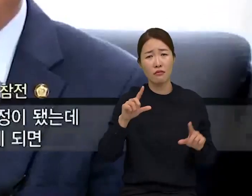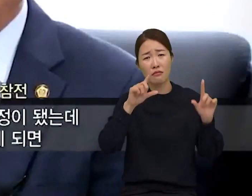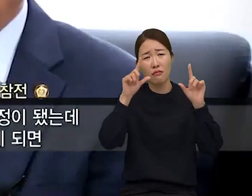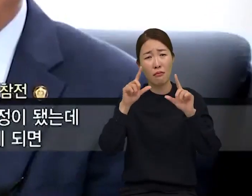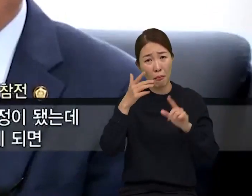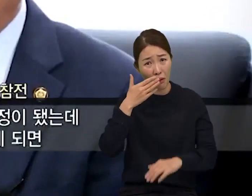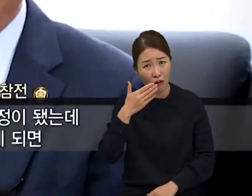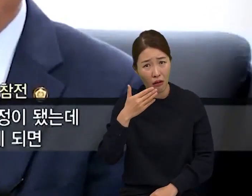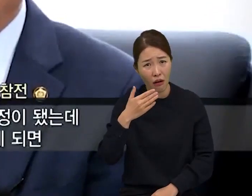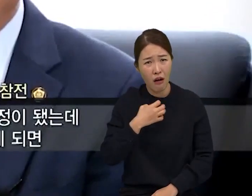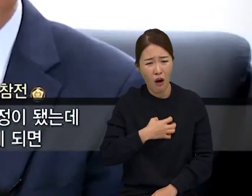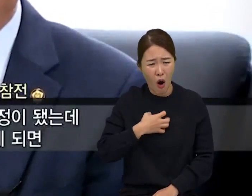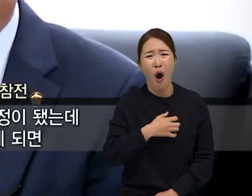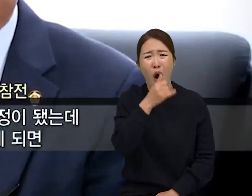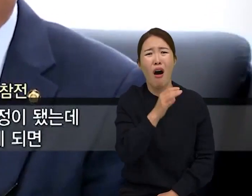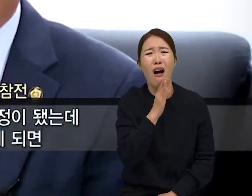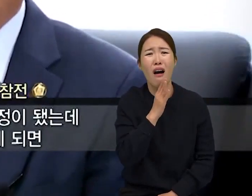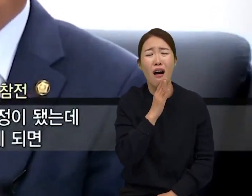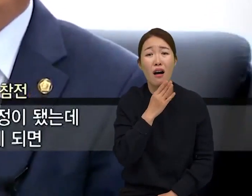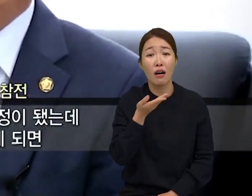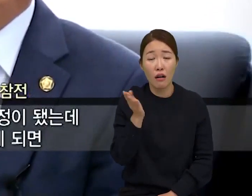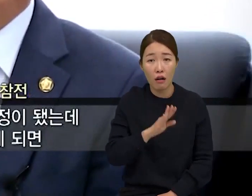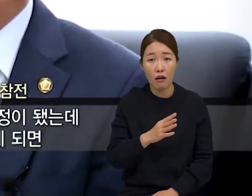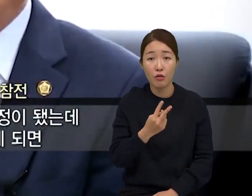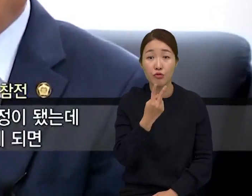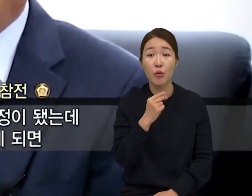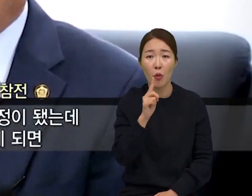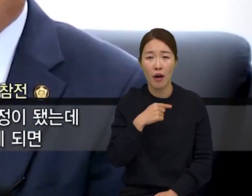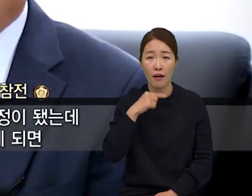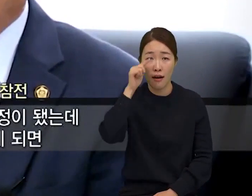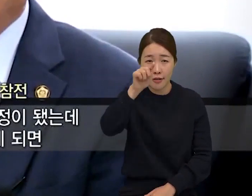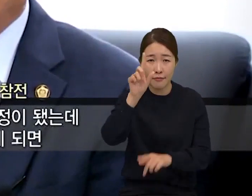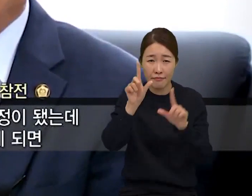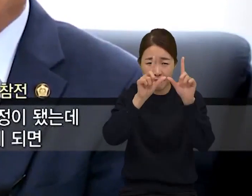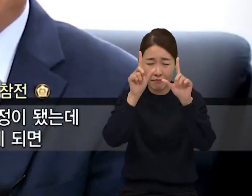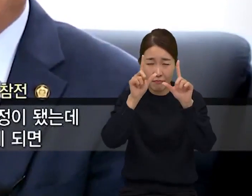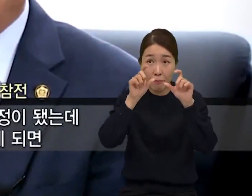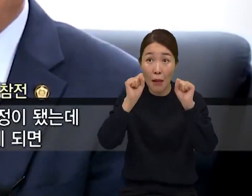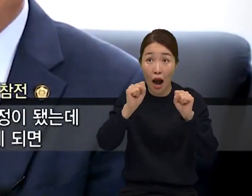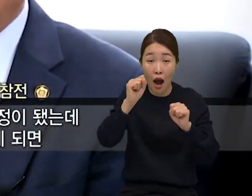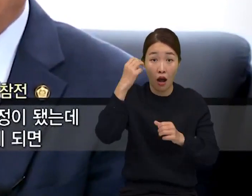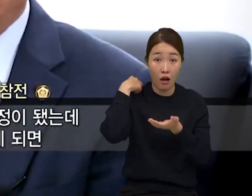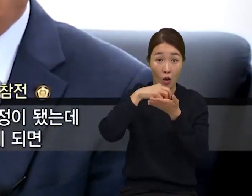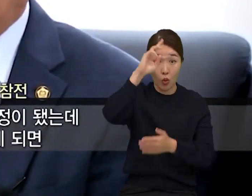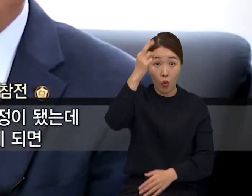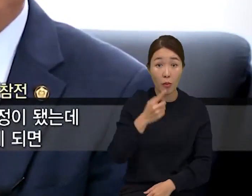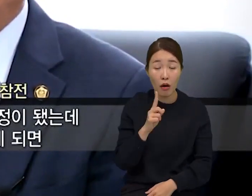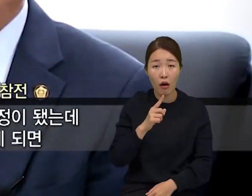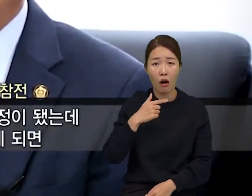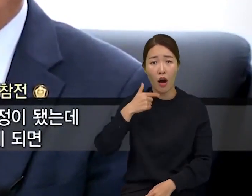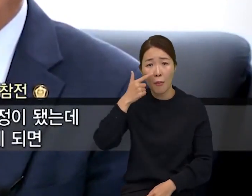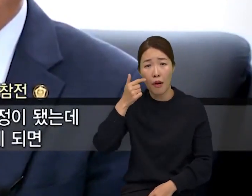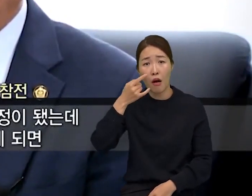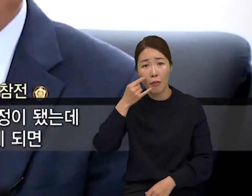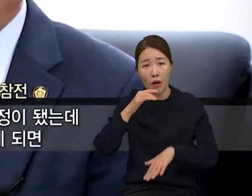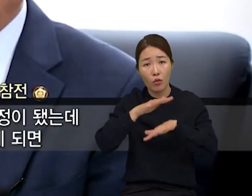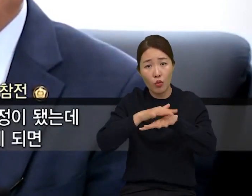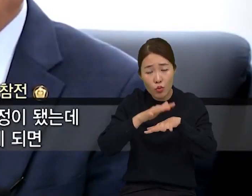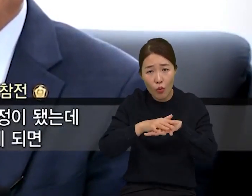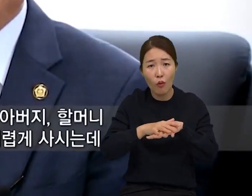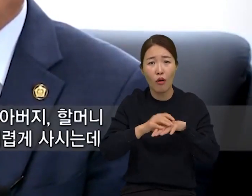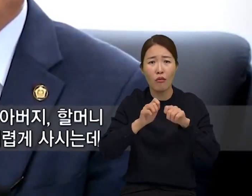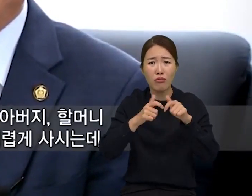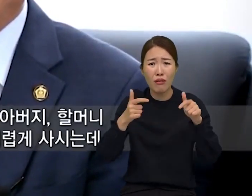야, 이 사러 올 수 있겠나 이런 걱정이 돼 있는데, 또 이면에는 내가 가가지고 이제 사러 오게